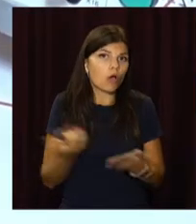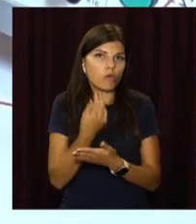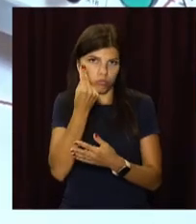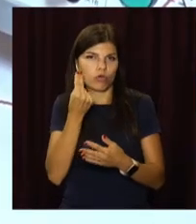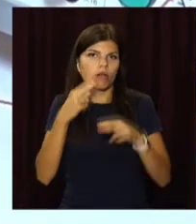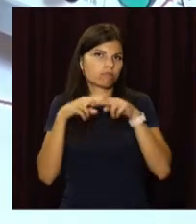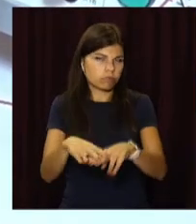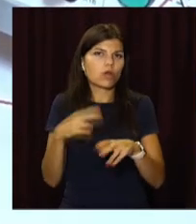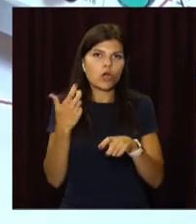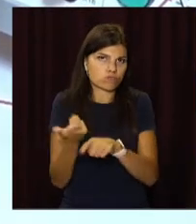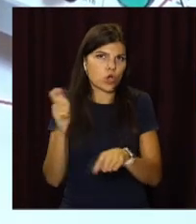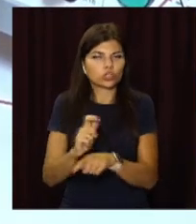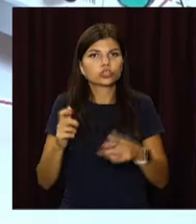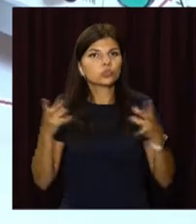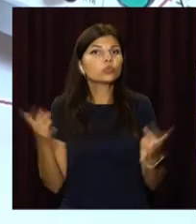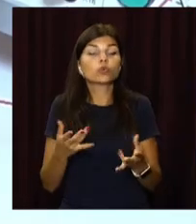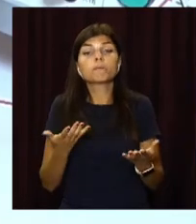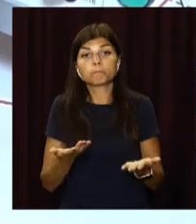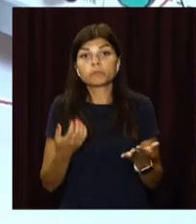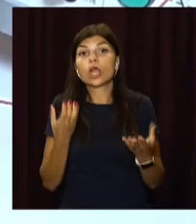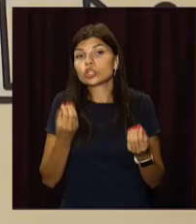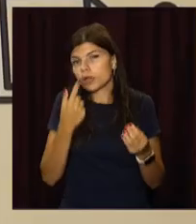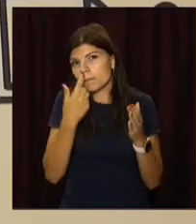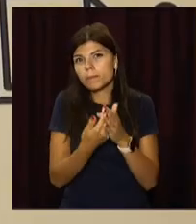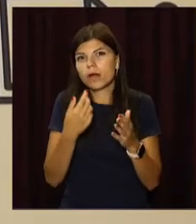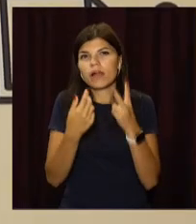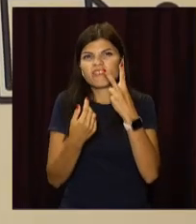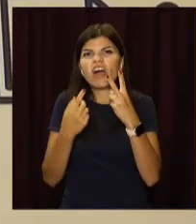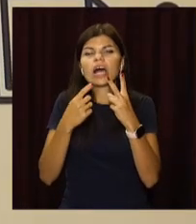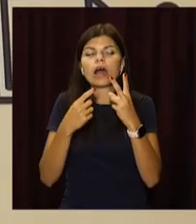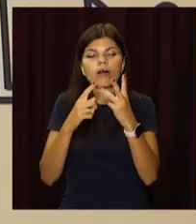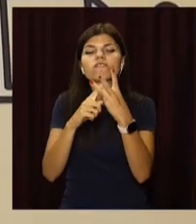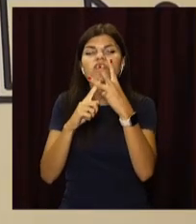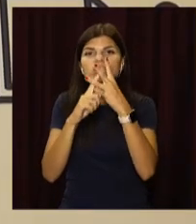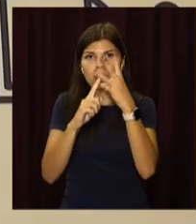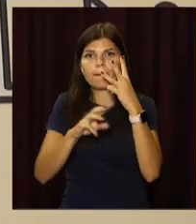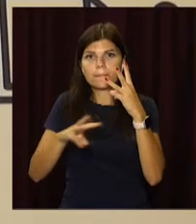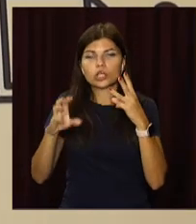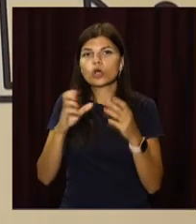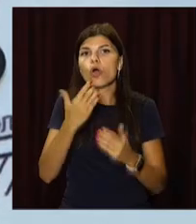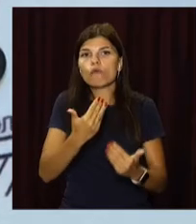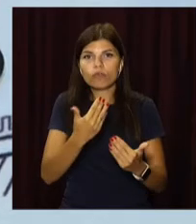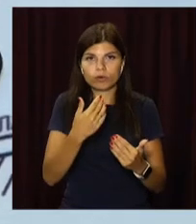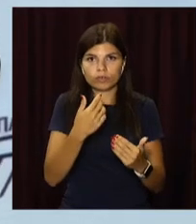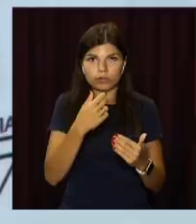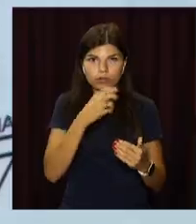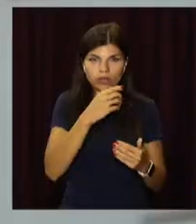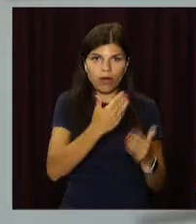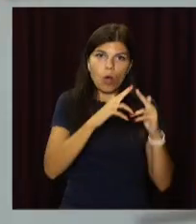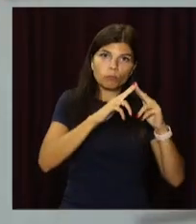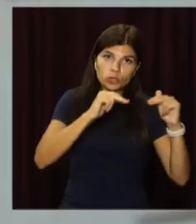регіон – одна з найбільших. Крім того, ще майже 2,5 мільйони гривень виділять з обласного бюджету та бюджету